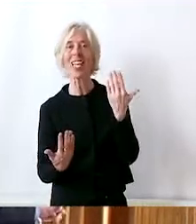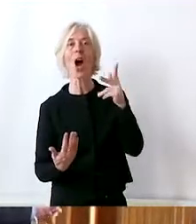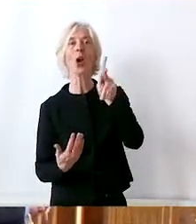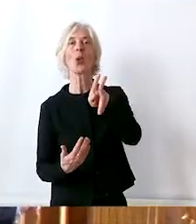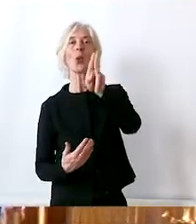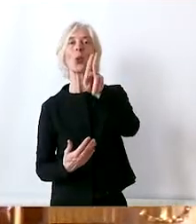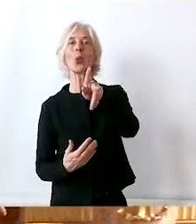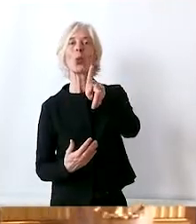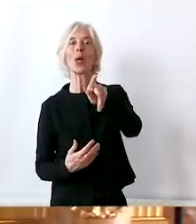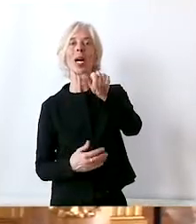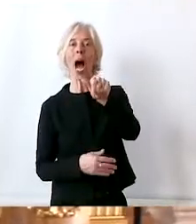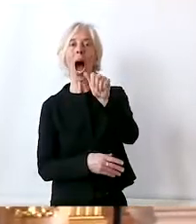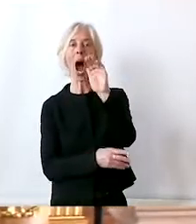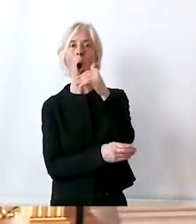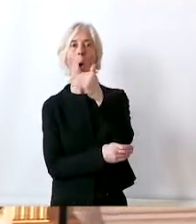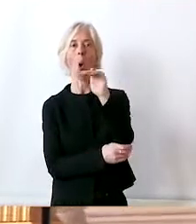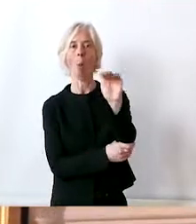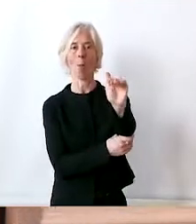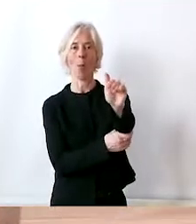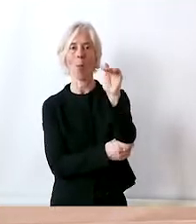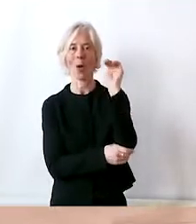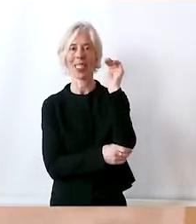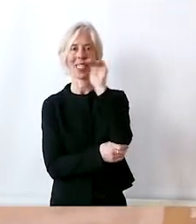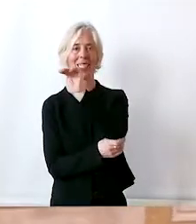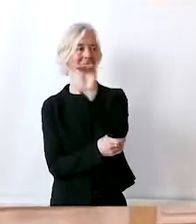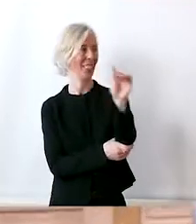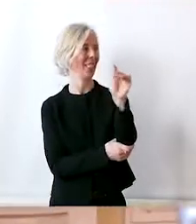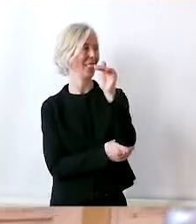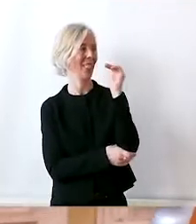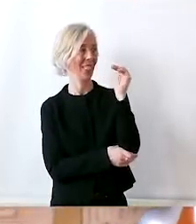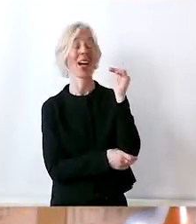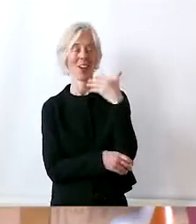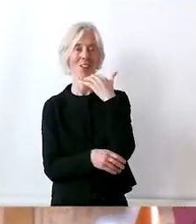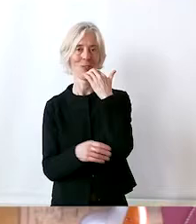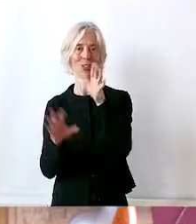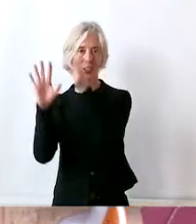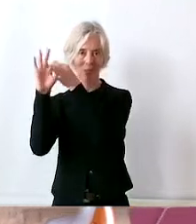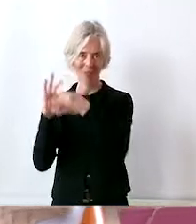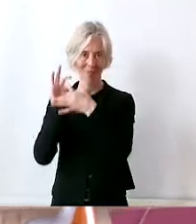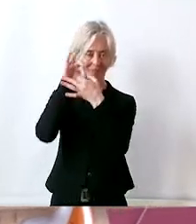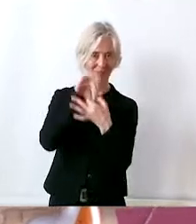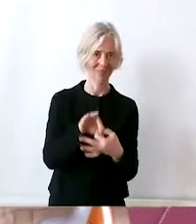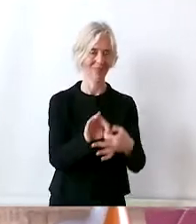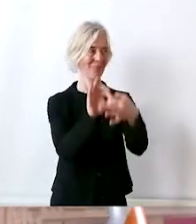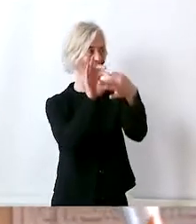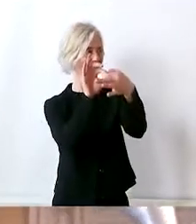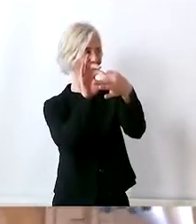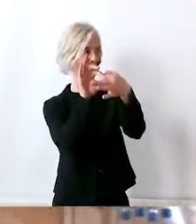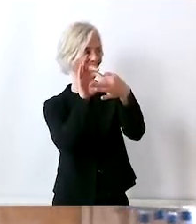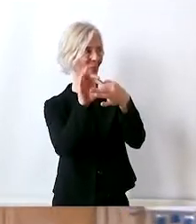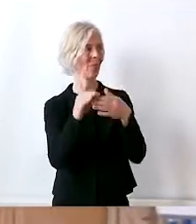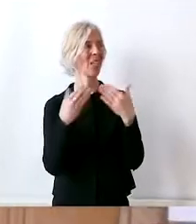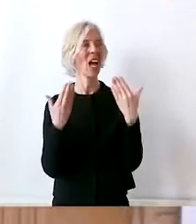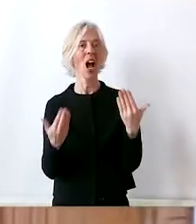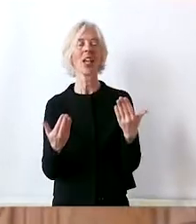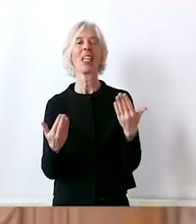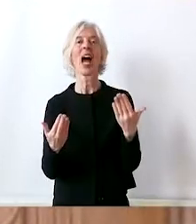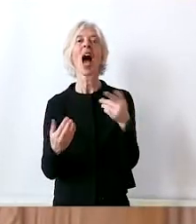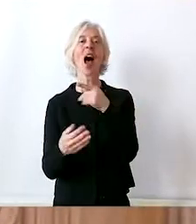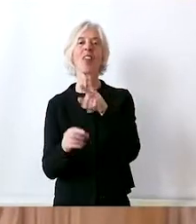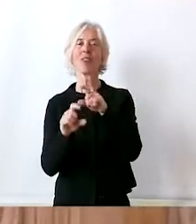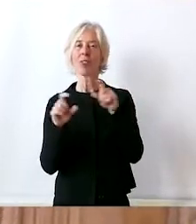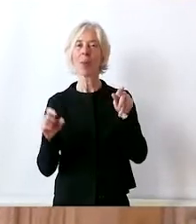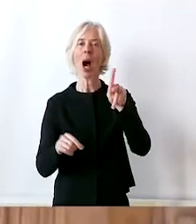städtische Urkunde wird von einem weißen Etwas gehalten, einem weißen Etwas, was das Unternehmen KUKA freundlicherweise im